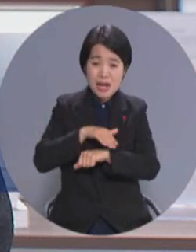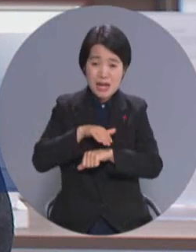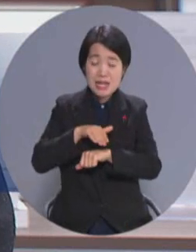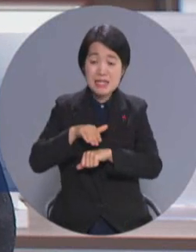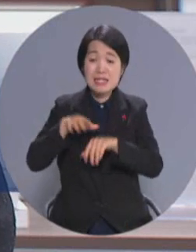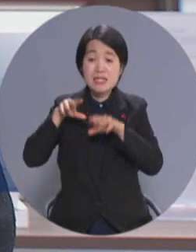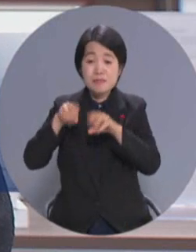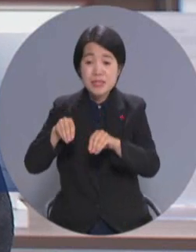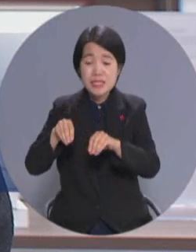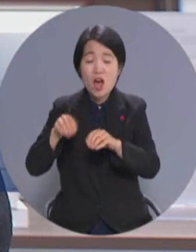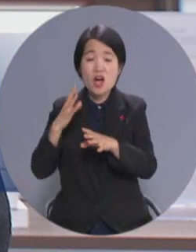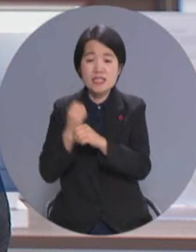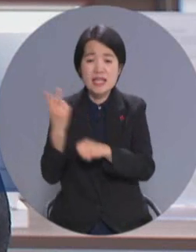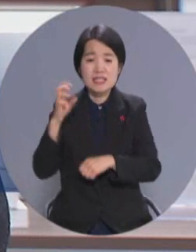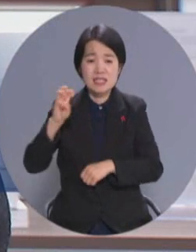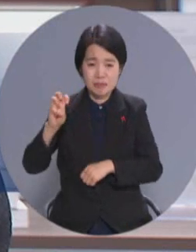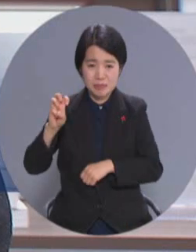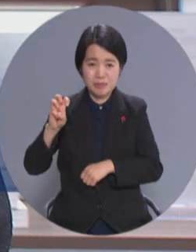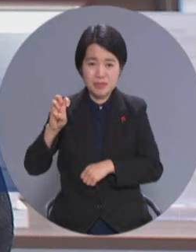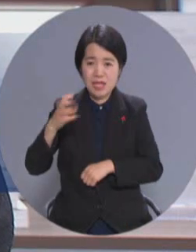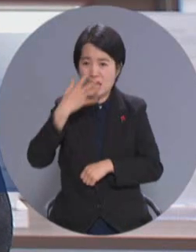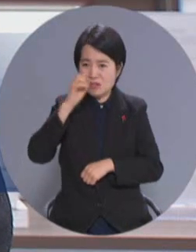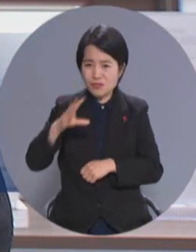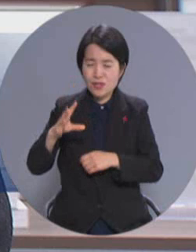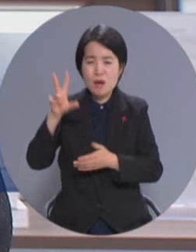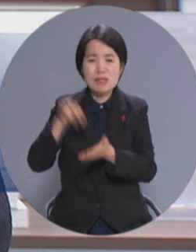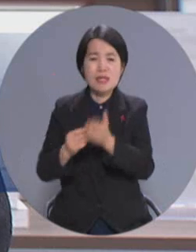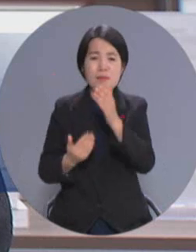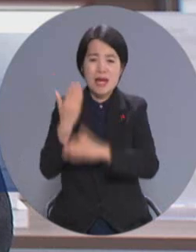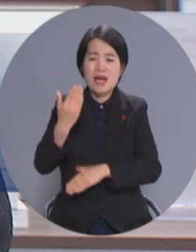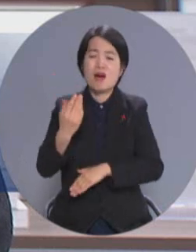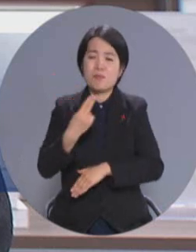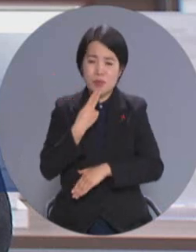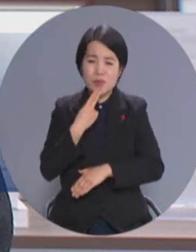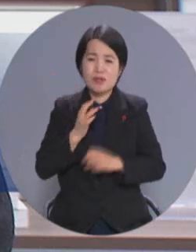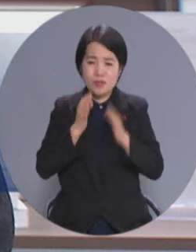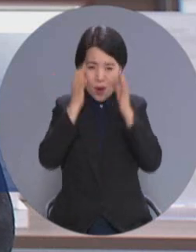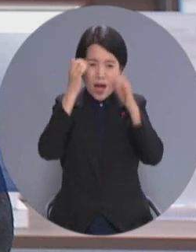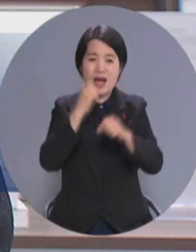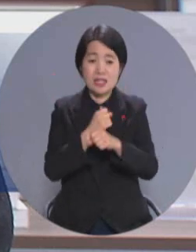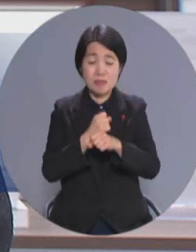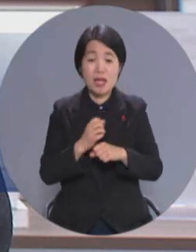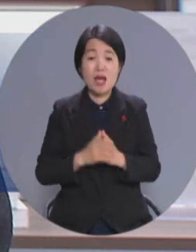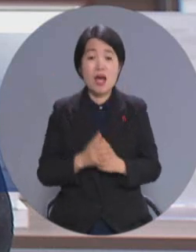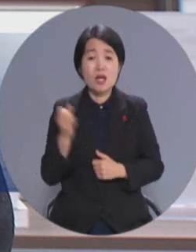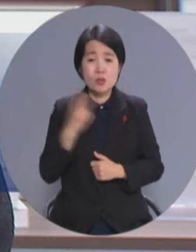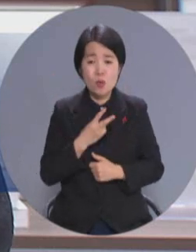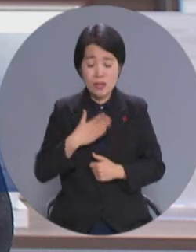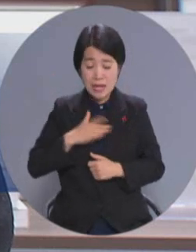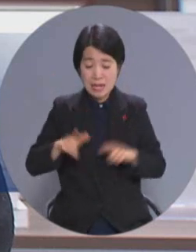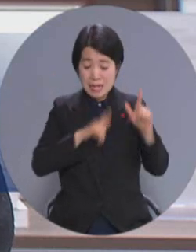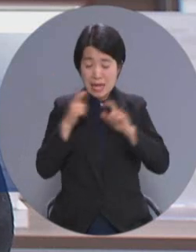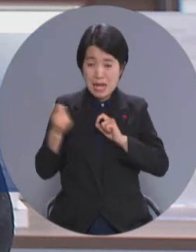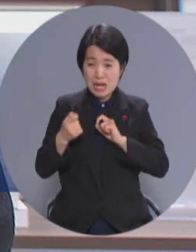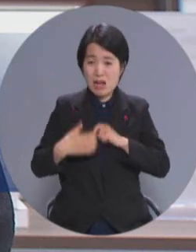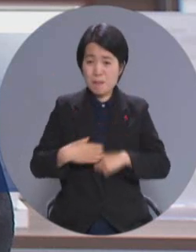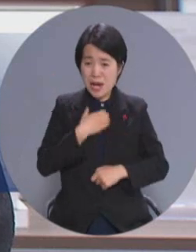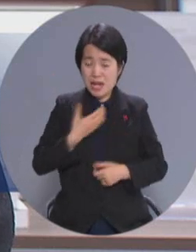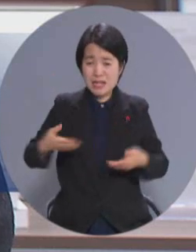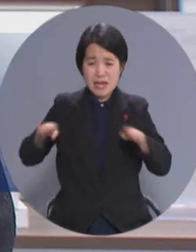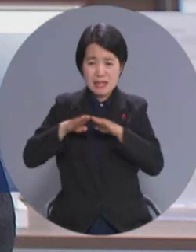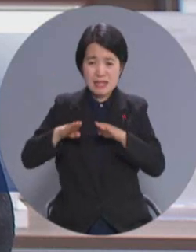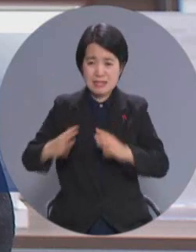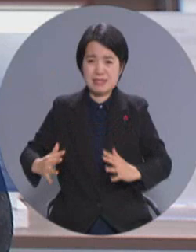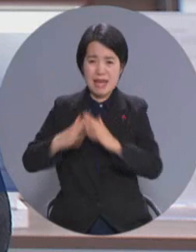직매립이 금지되는 2030년에 쓰레기 대란이 발생하지 않도록 최선의 노력을 다하겠습니다. 특히 이